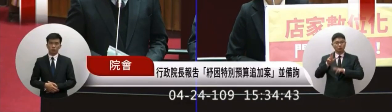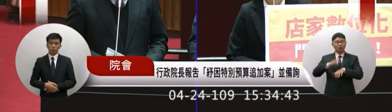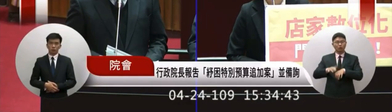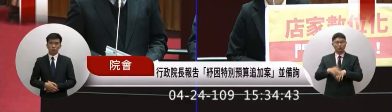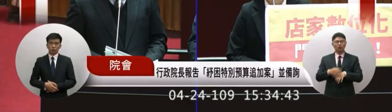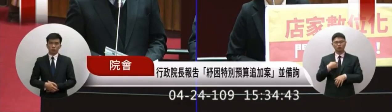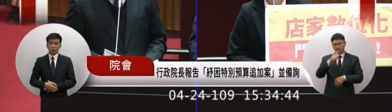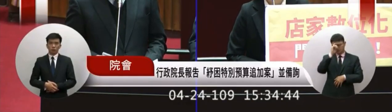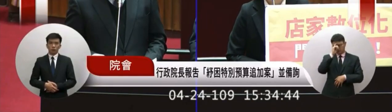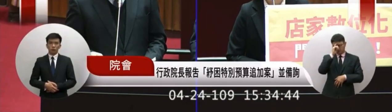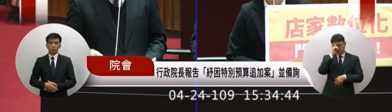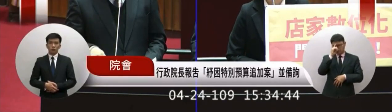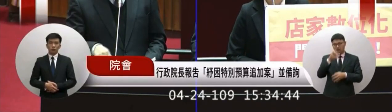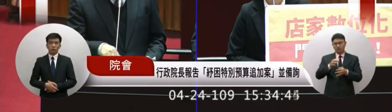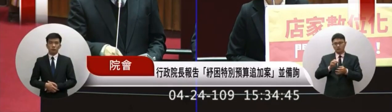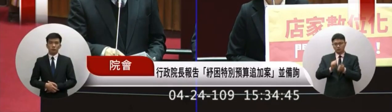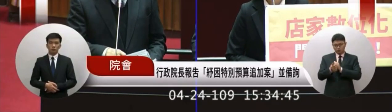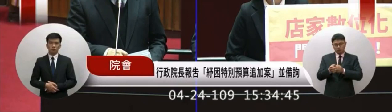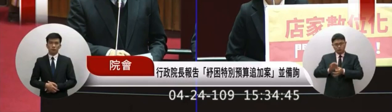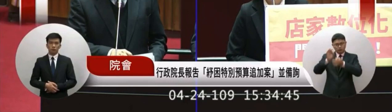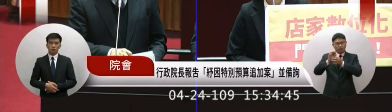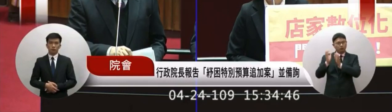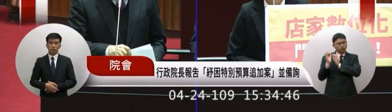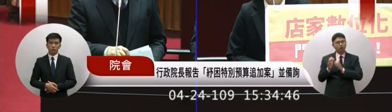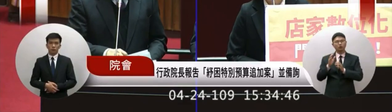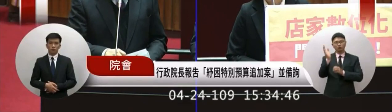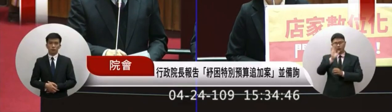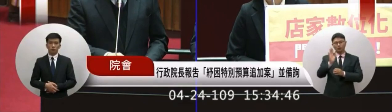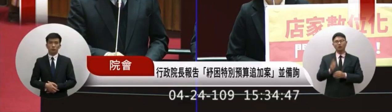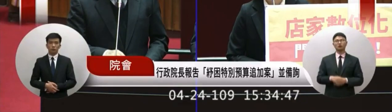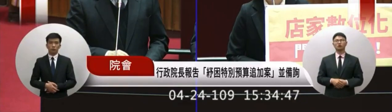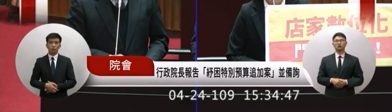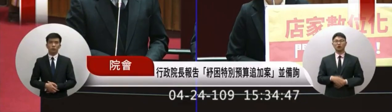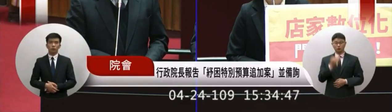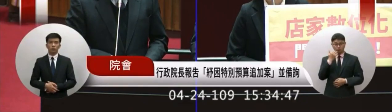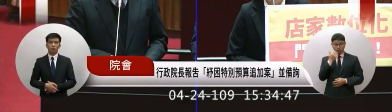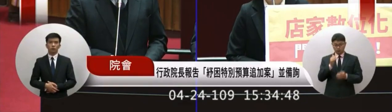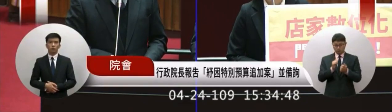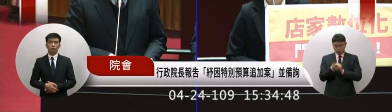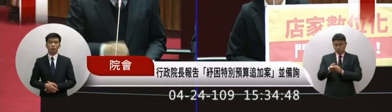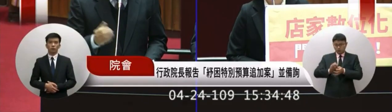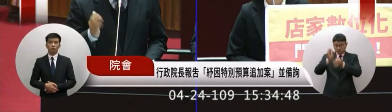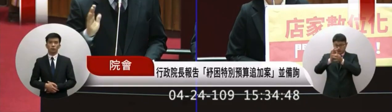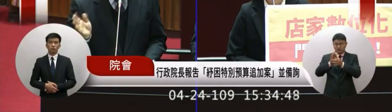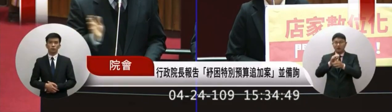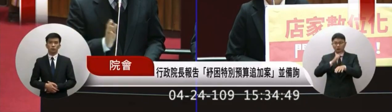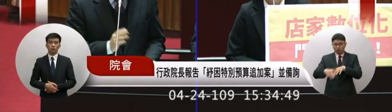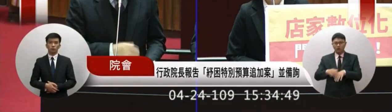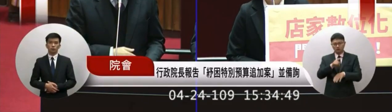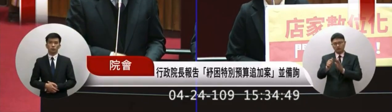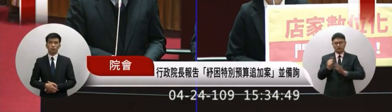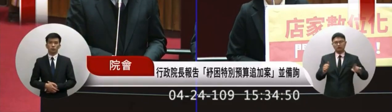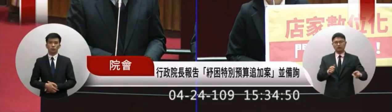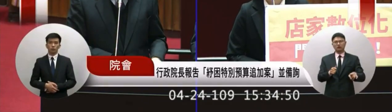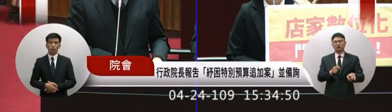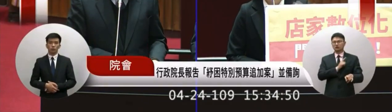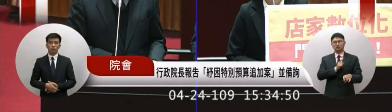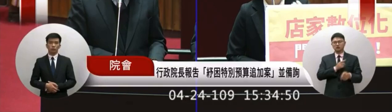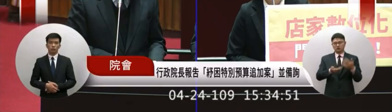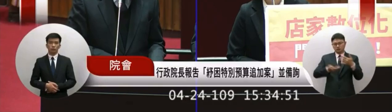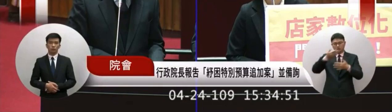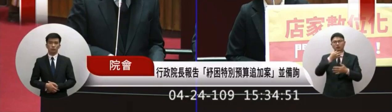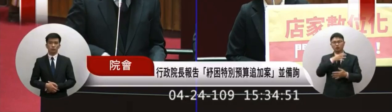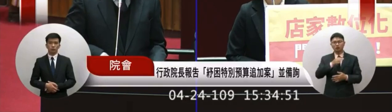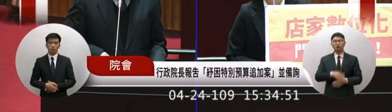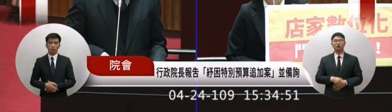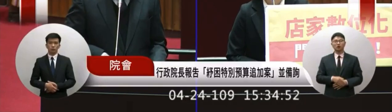再增加他们额外的税负的之下，来鼓励他的转型，因为增加这个税负的课征，确实就会影响到他们长远愿意转型的机会。因为并不是每个店家到那个时